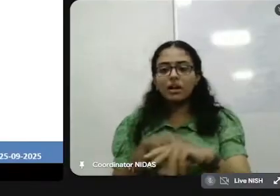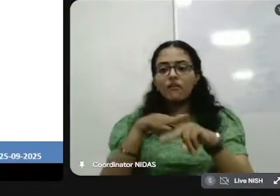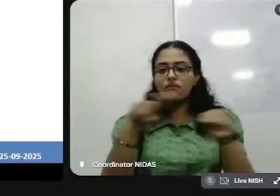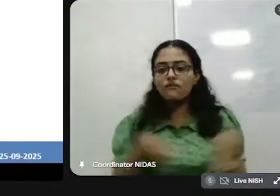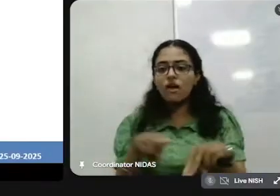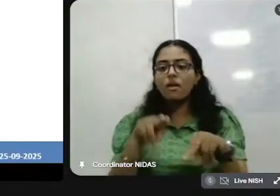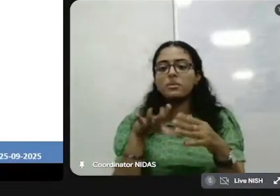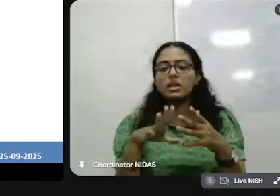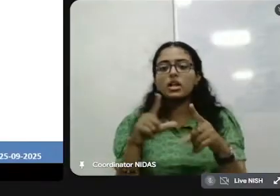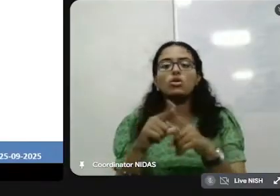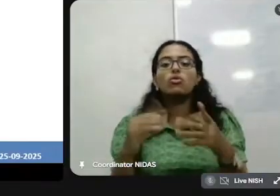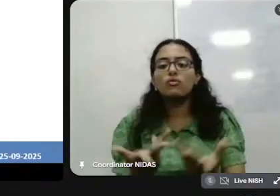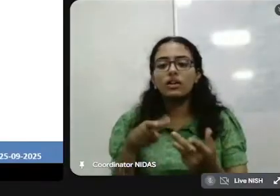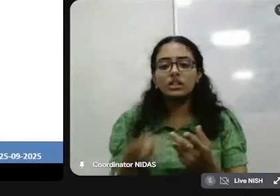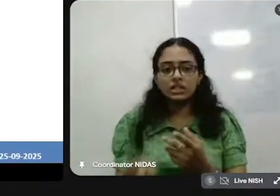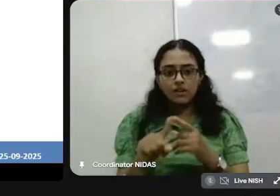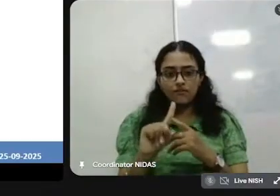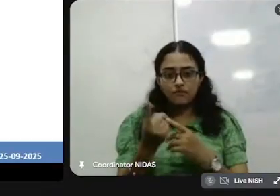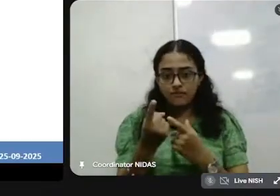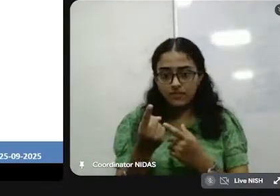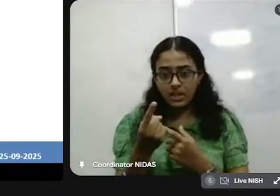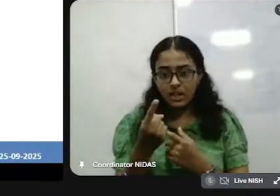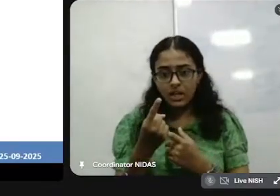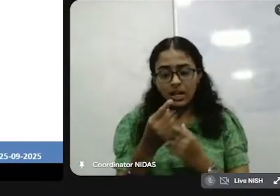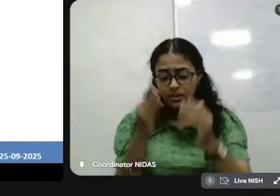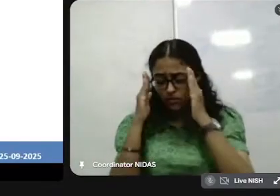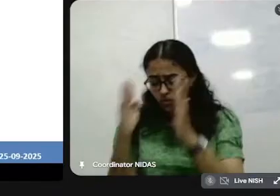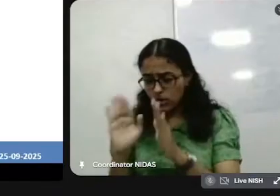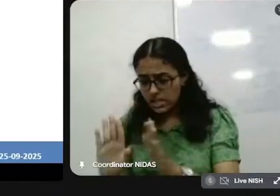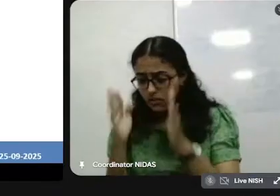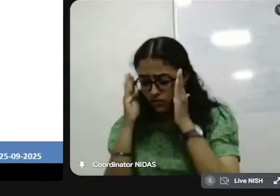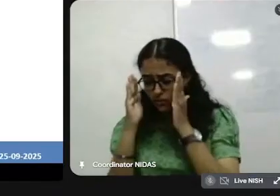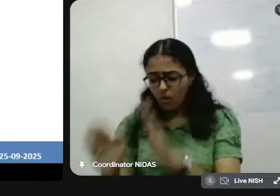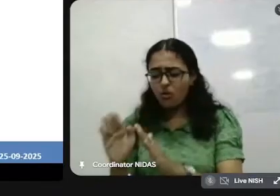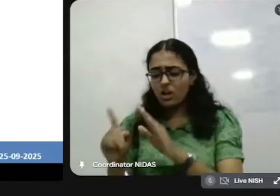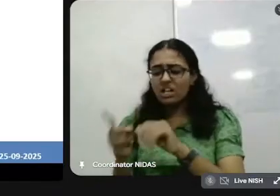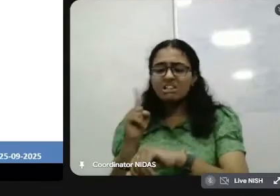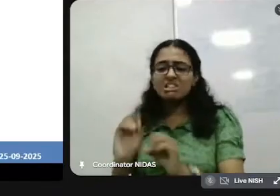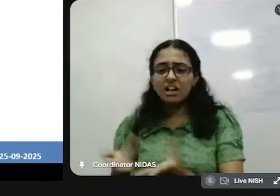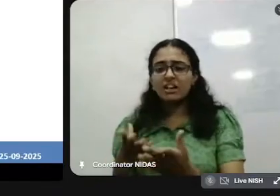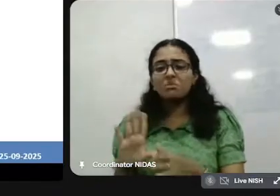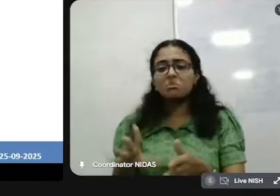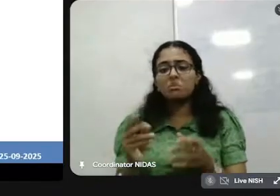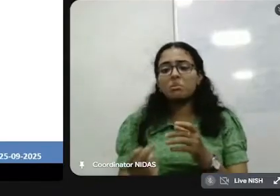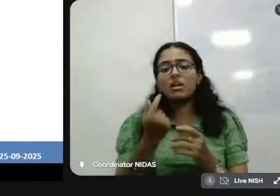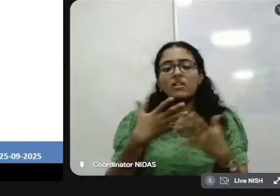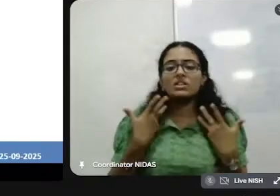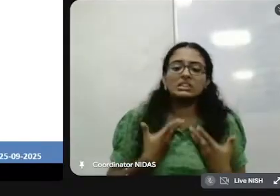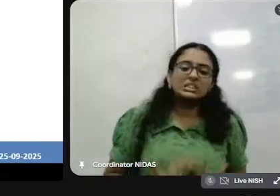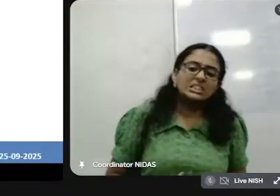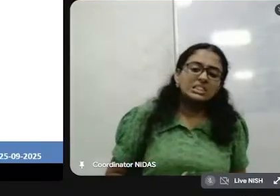അവർക്ക് ശ്രദ്ധിക്കാനും ഉള്ള ബുദ്ധിമുട്ടുകൾ, അല്ലെ ശ്രദ്ധിക്കാൻ തുടങ്ങിയാൽ പക്ഷെ പെട്ടെന്ന് അവർ ക്ഷീണിക്കുന്ന അവസ്ഥയും വരും. അപ്പൊ നമ്മൾ എന്ത്